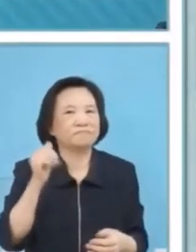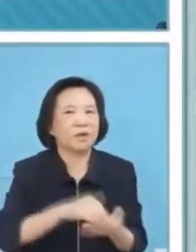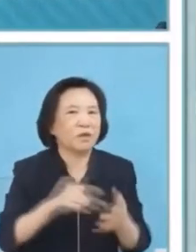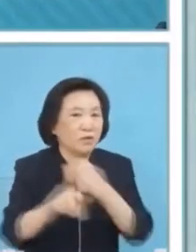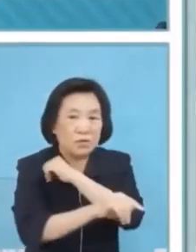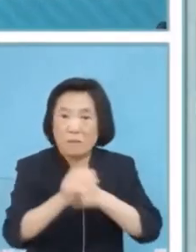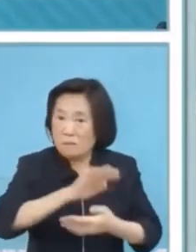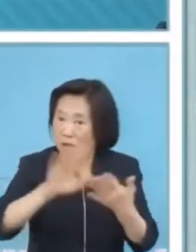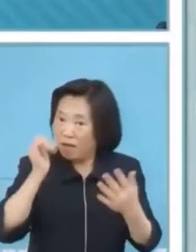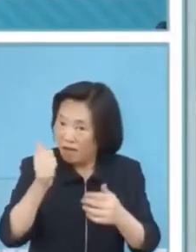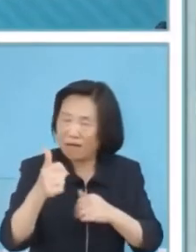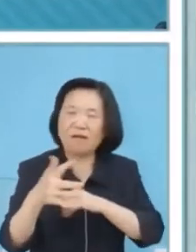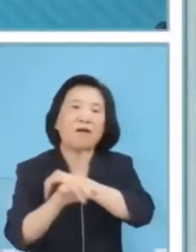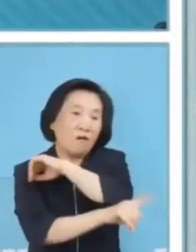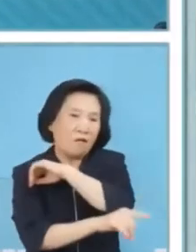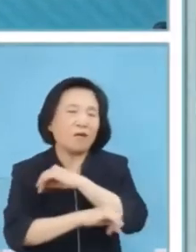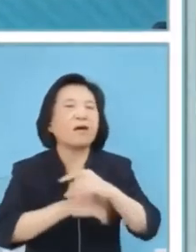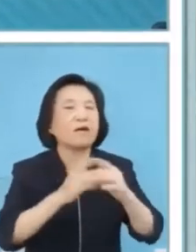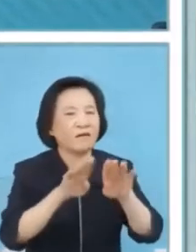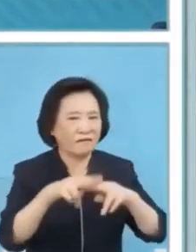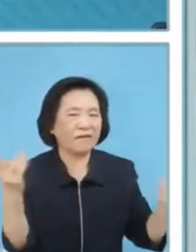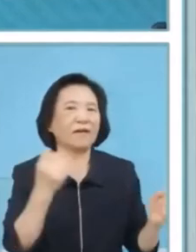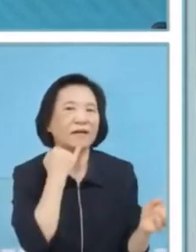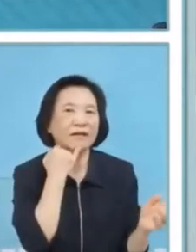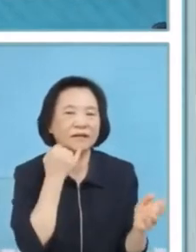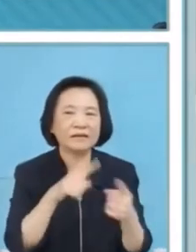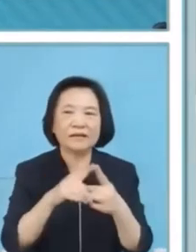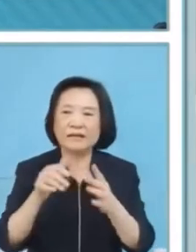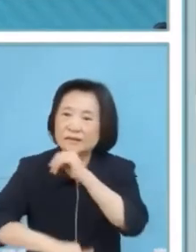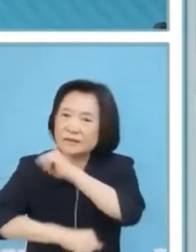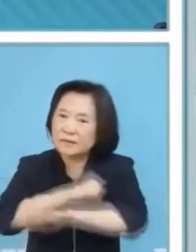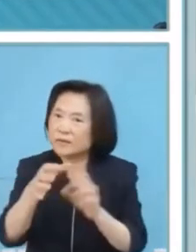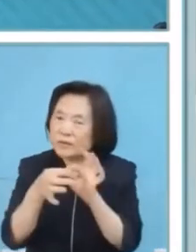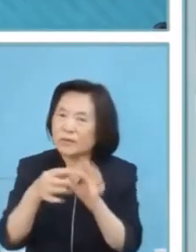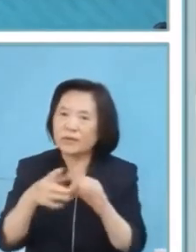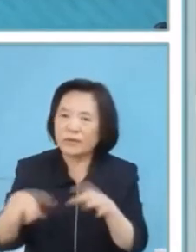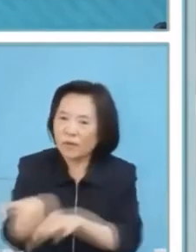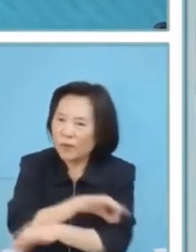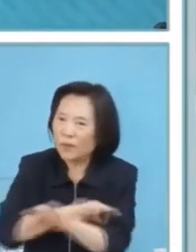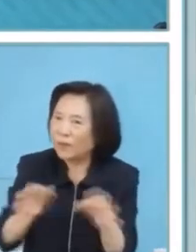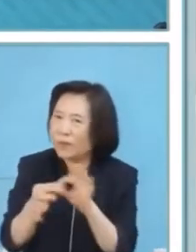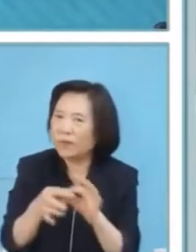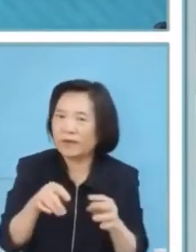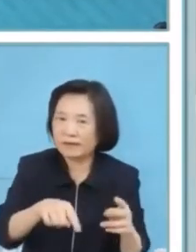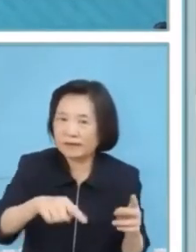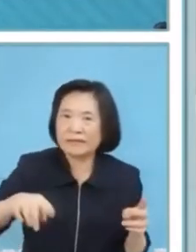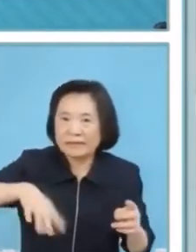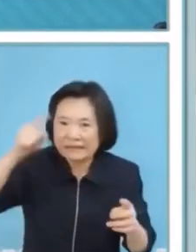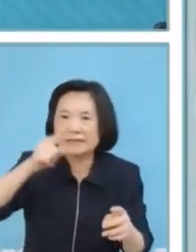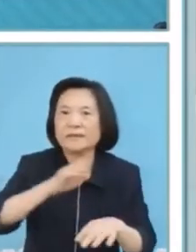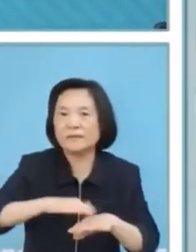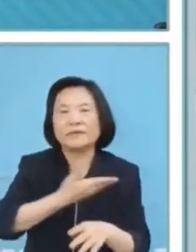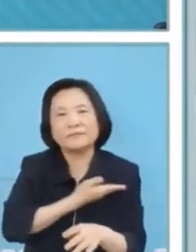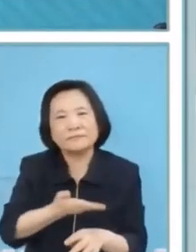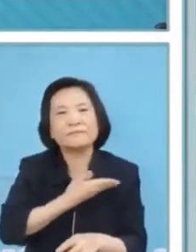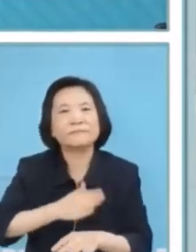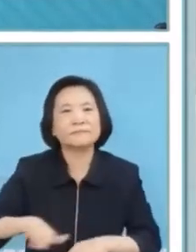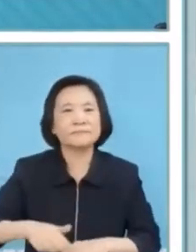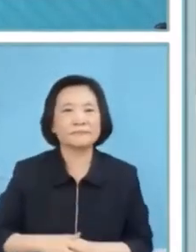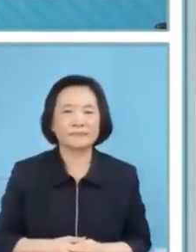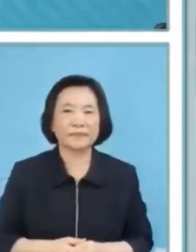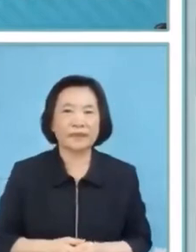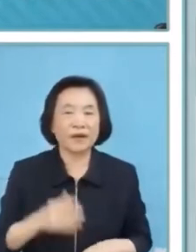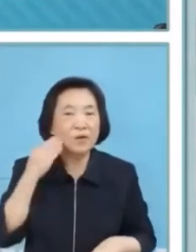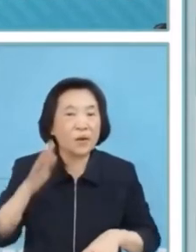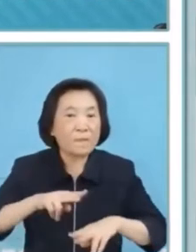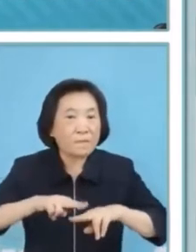险。那么跟民生有关的或是经济活动有关的会优先开放，但是在开